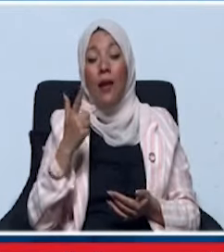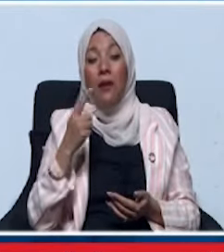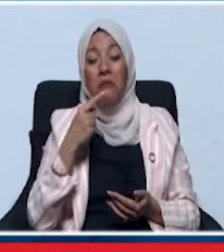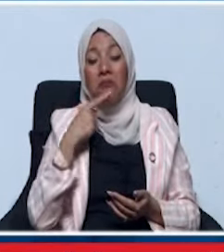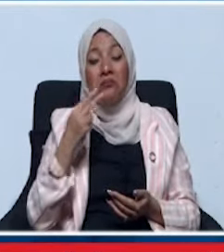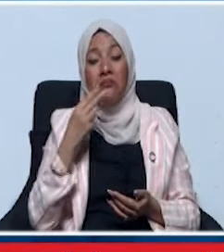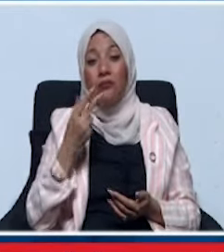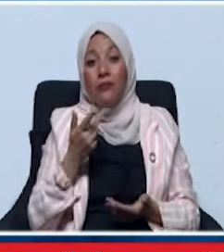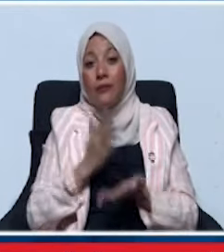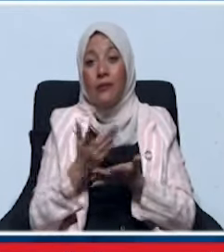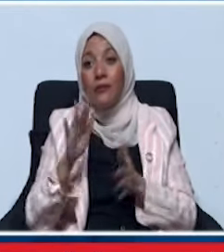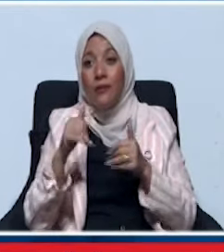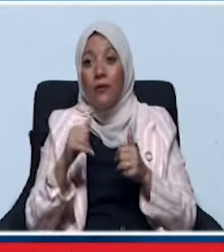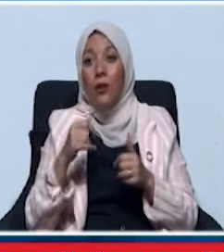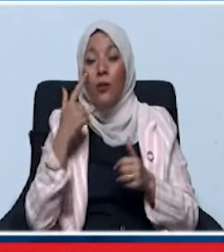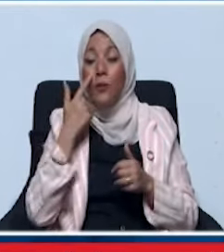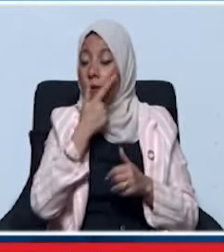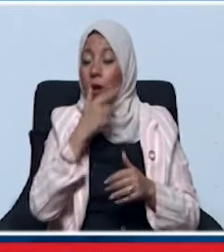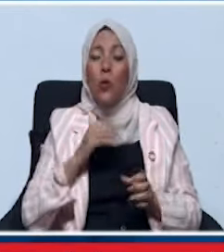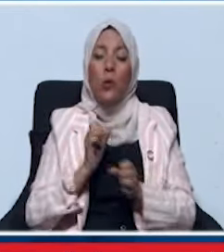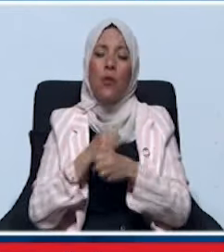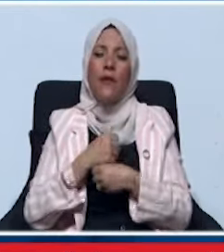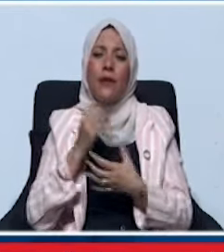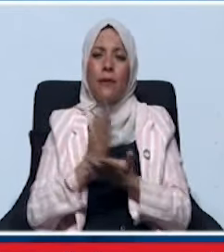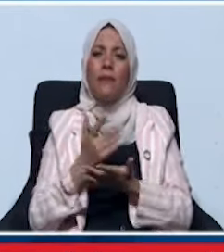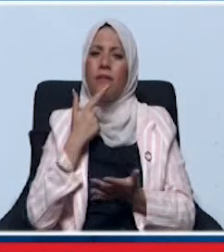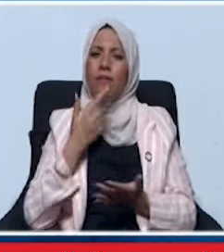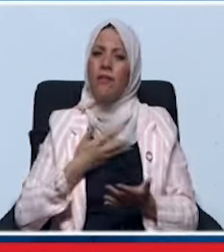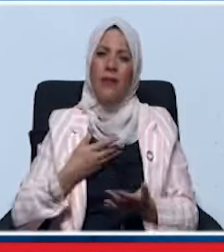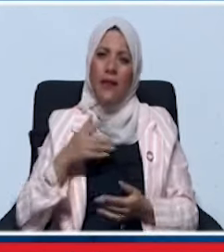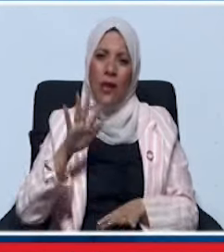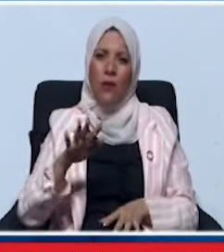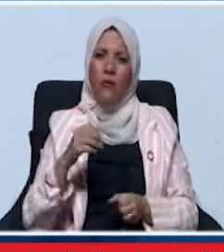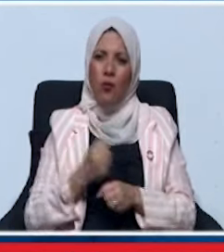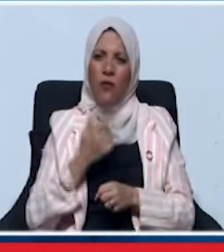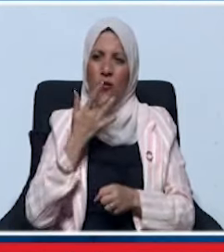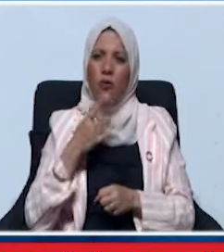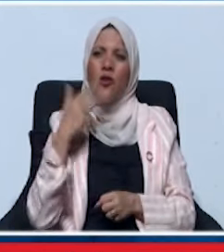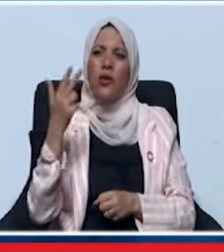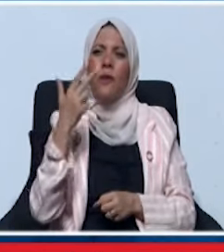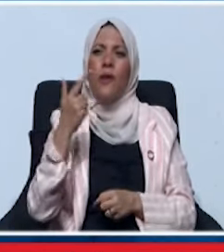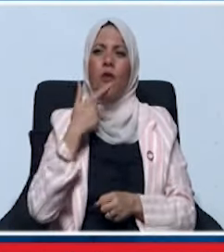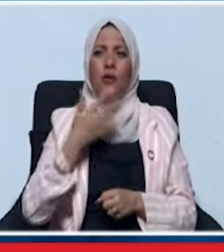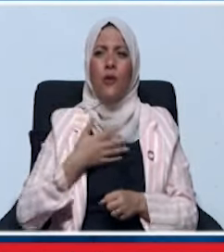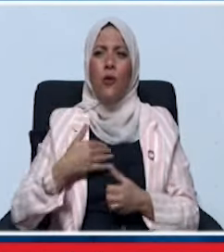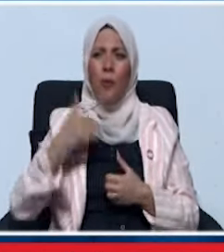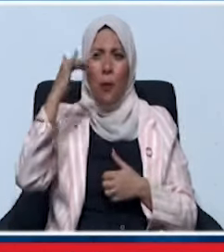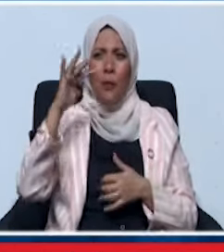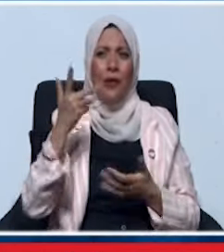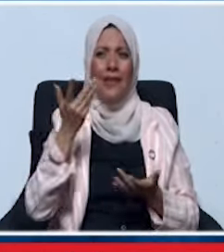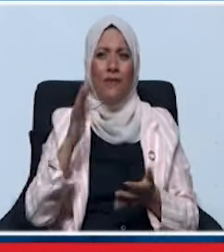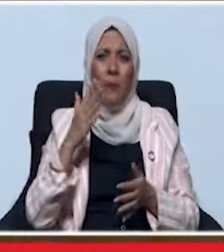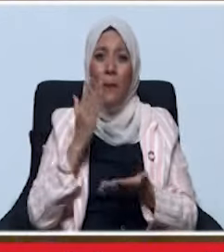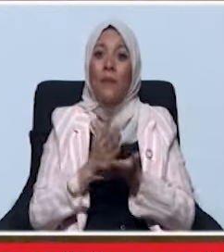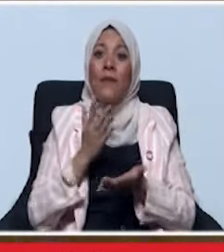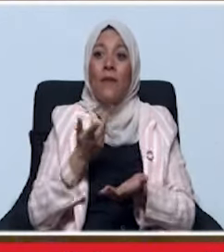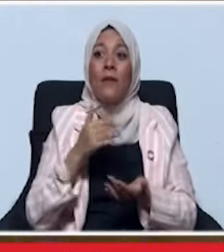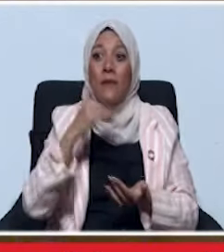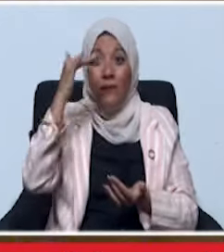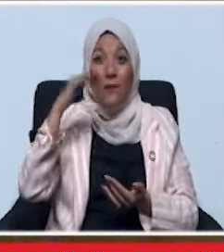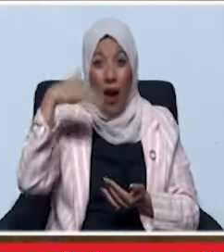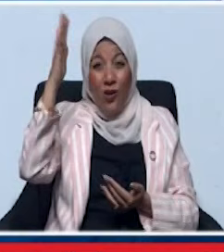حضرتك، هو فتره توقف يعني كانت فتره كم سنه؟ حضرتك قلت 17 سنة، بتكبروني بس ليه كده؟ أقل ولا